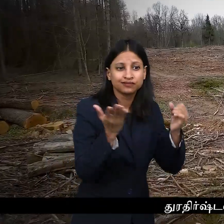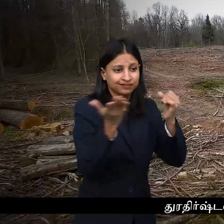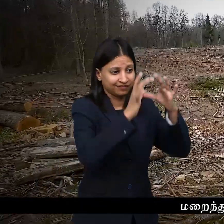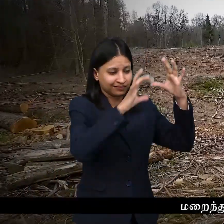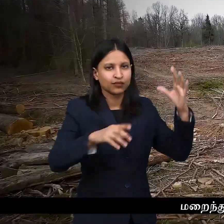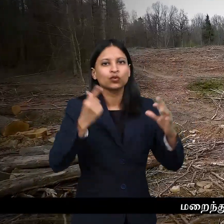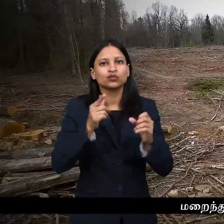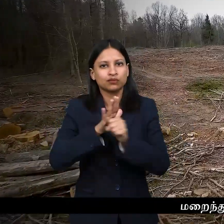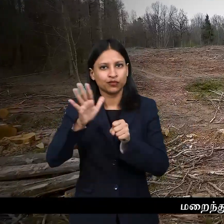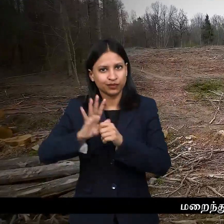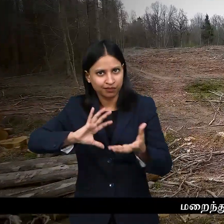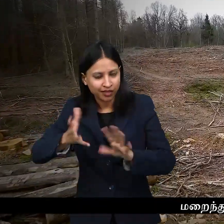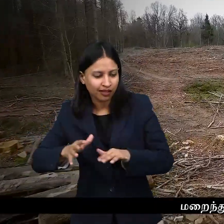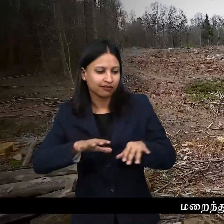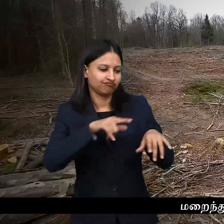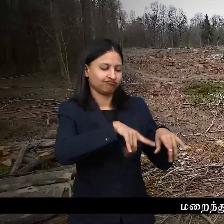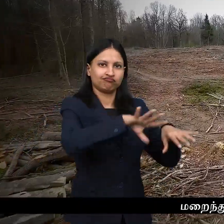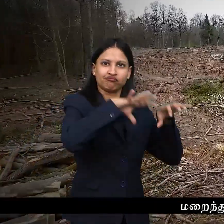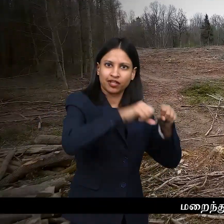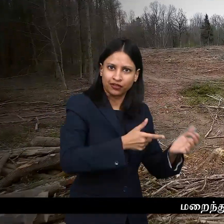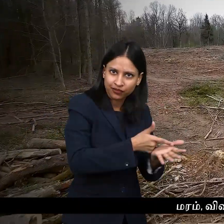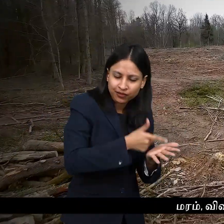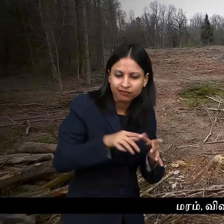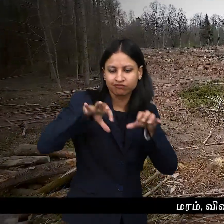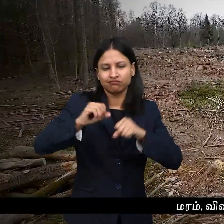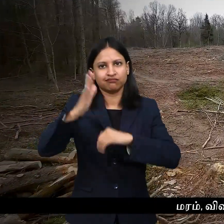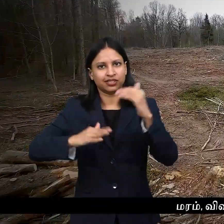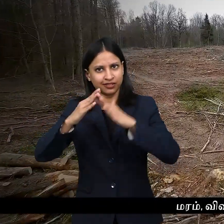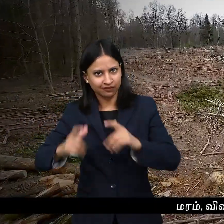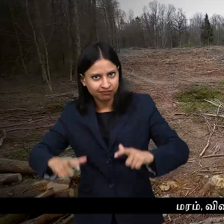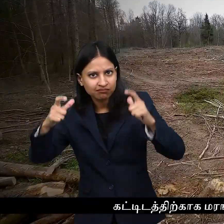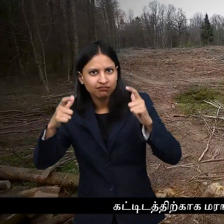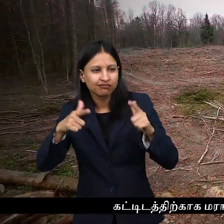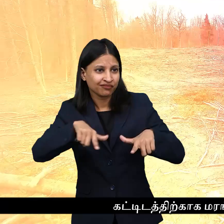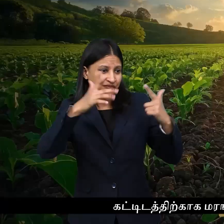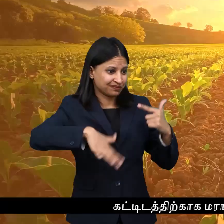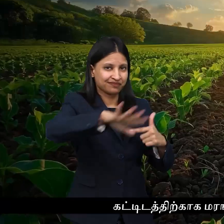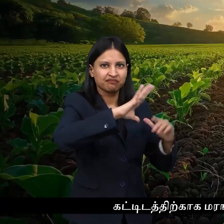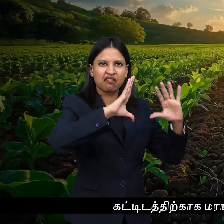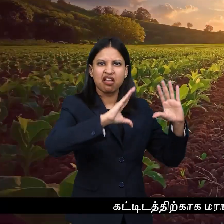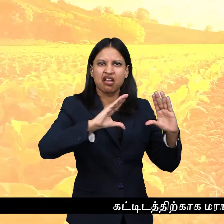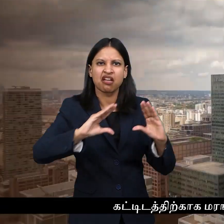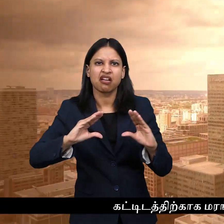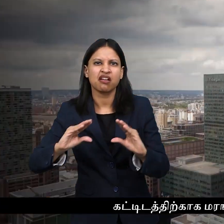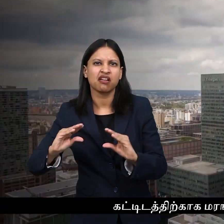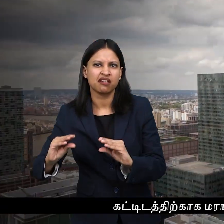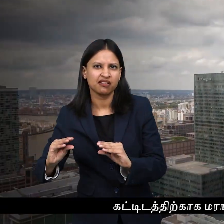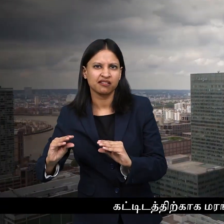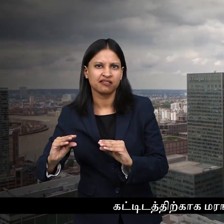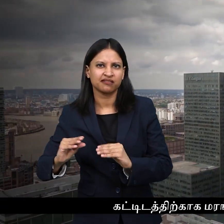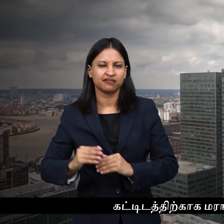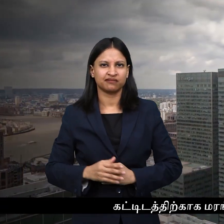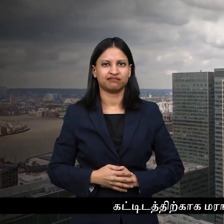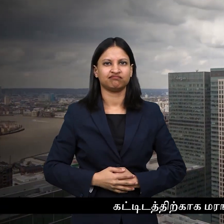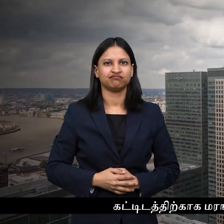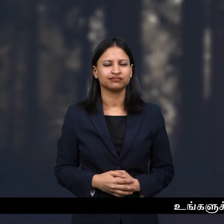துரதிர்ஷ்டவசமாக காடுகள் மறைந்து வருகின்றன. மரம், விவசாயம் மற்றும் கட்டிடத்திற்காக மரங்கள்